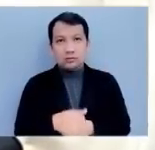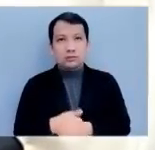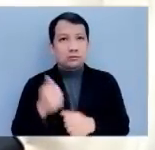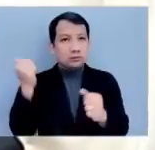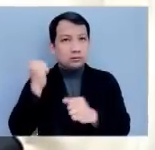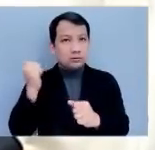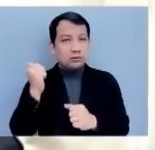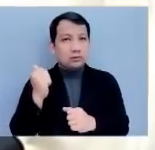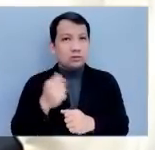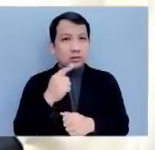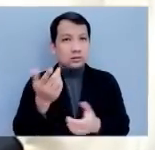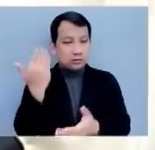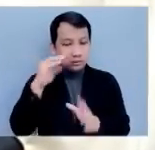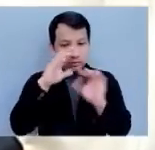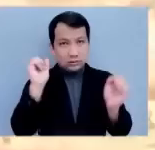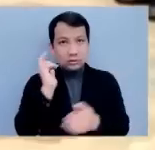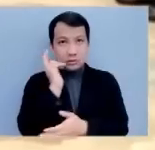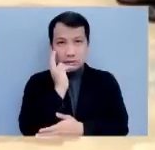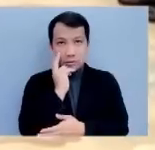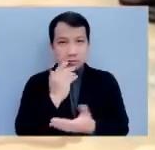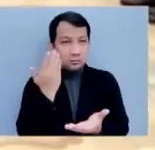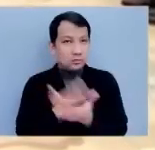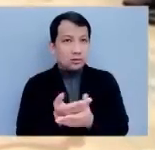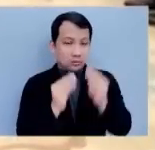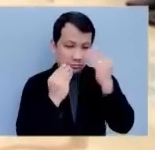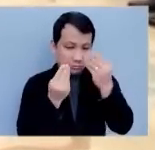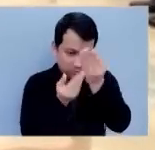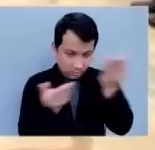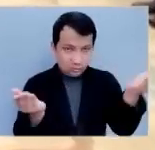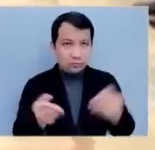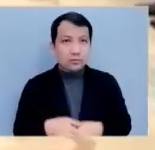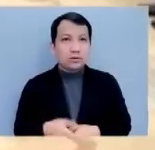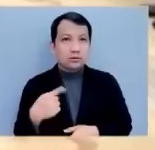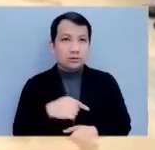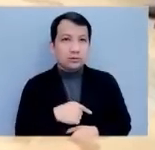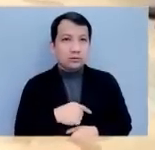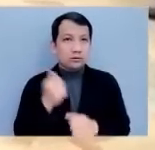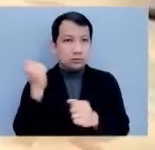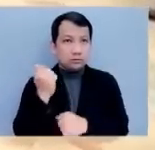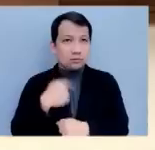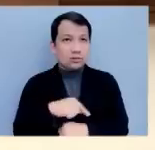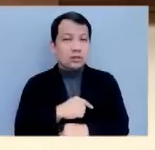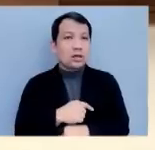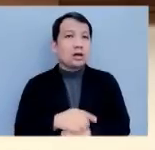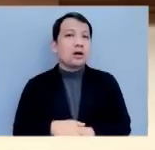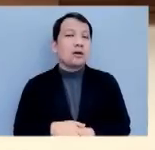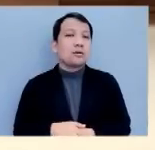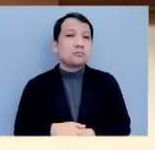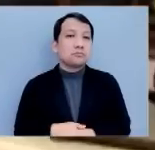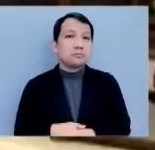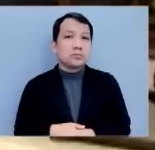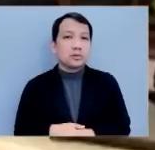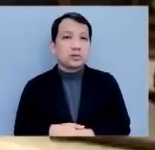natin dating presidente ng Pilipinas, Presidente Duterte. At inaasahan din natin na